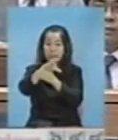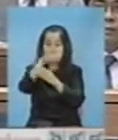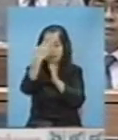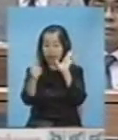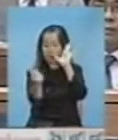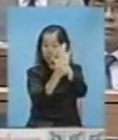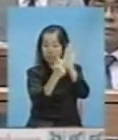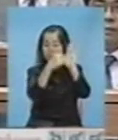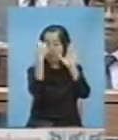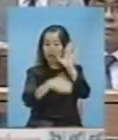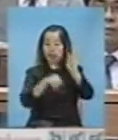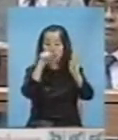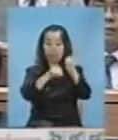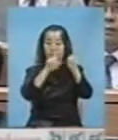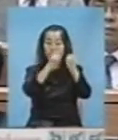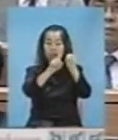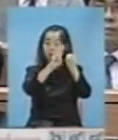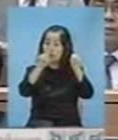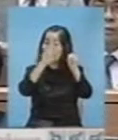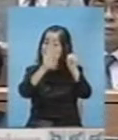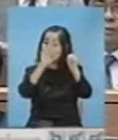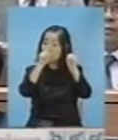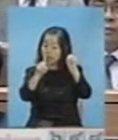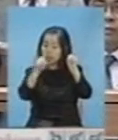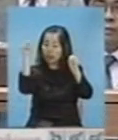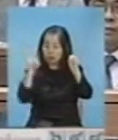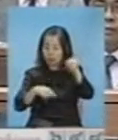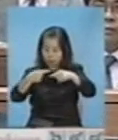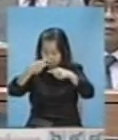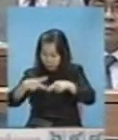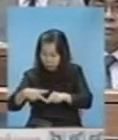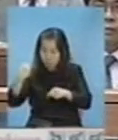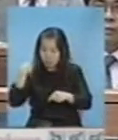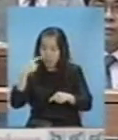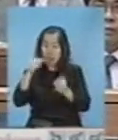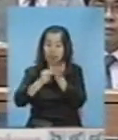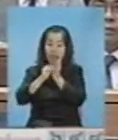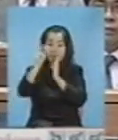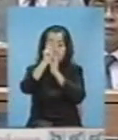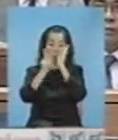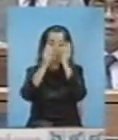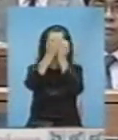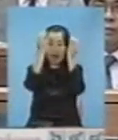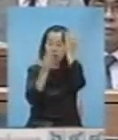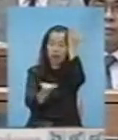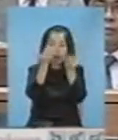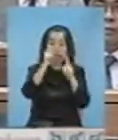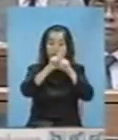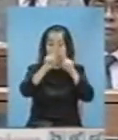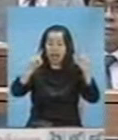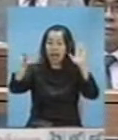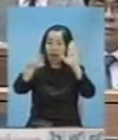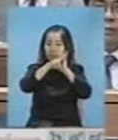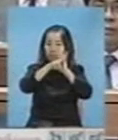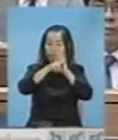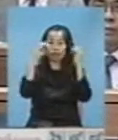ธรรมนูญมาตรา291วงเล็บ1วรรคท้ายว่าการแก้ไขรัฐธรรมนูญท่านจะทำยังไงก็ได้แต่ห้าม